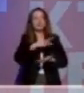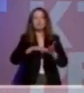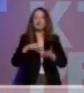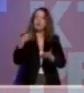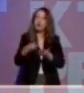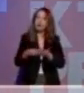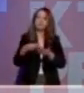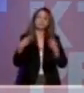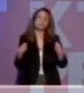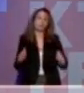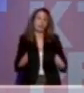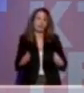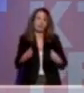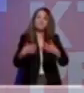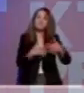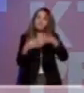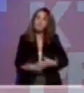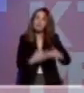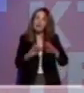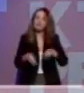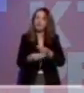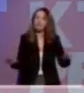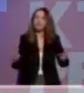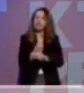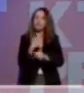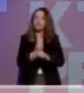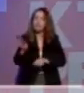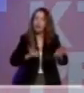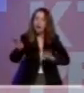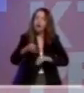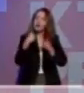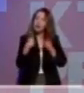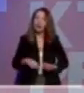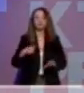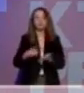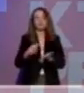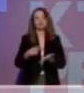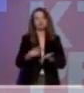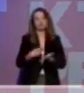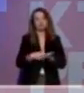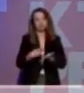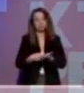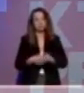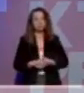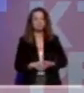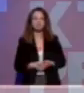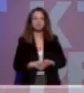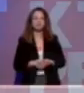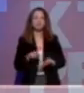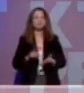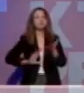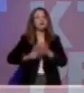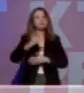προσφέρει τέτοιες δουλειές, σταθερές και καλοπληρωμένες. Η ανάπτυξη της χώρας πρέπει να είναι ανάπτυξη για όλους τους